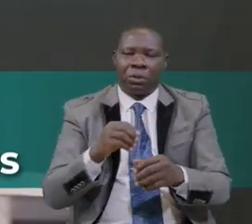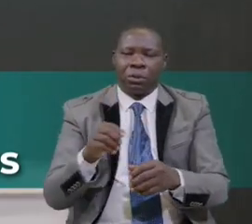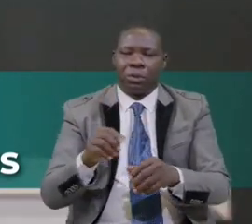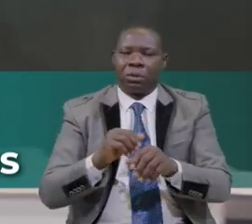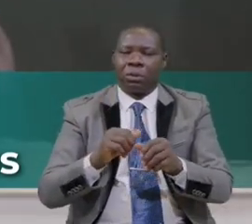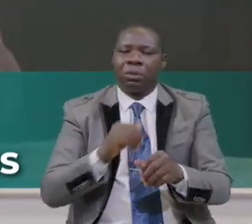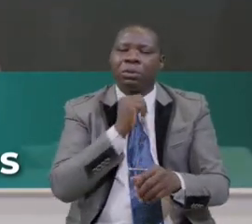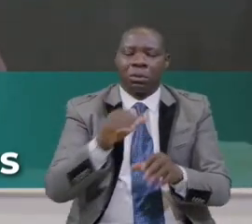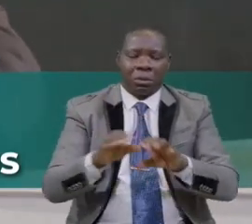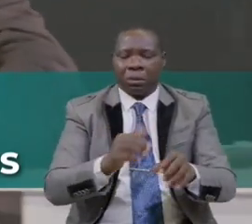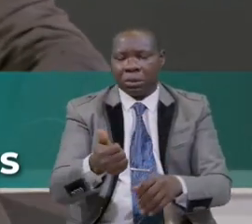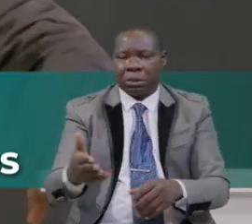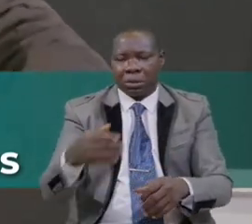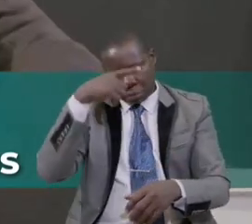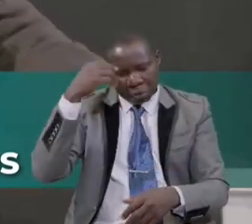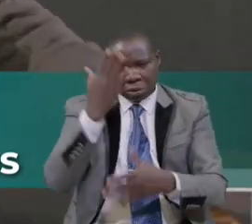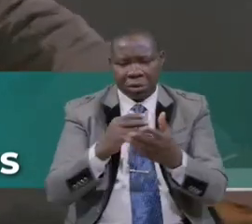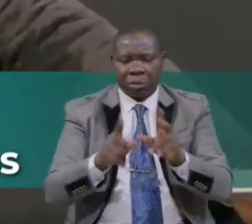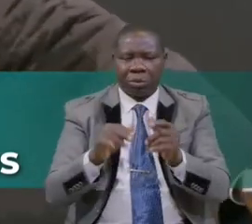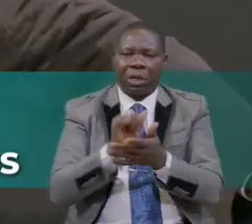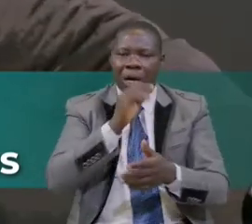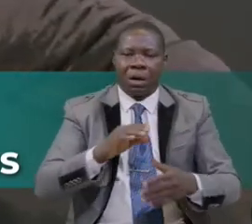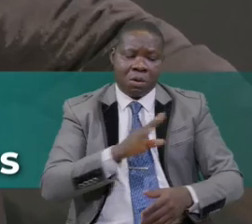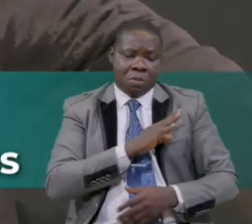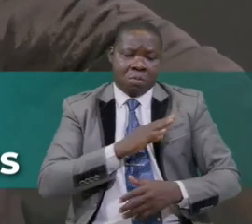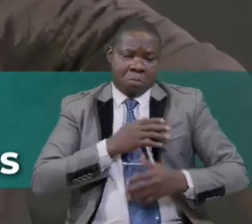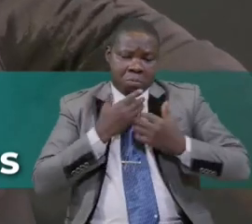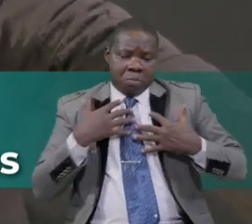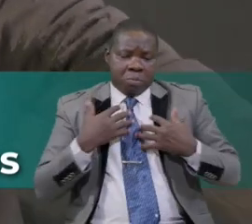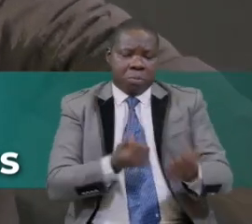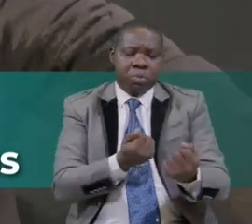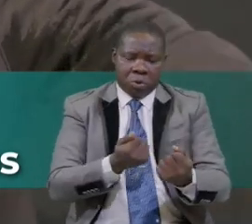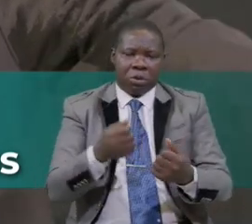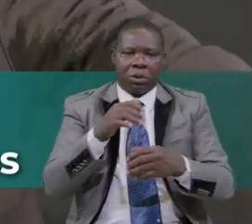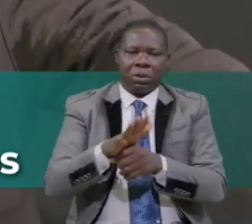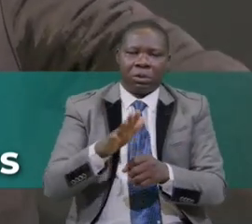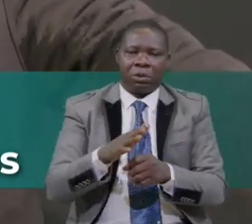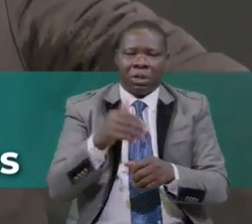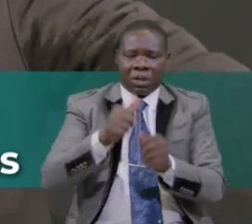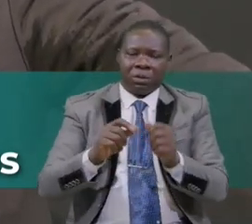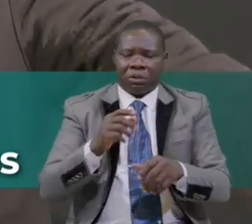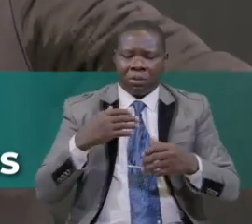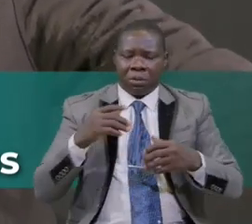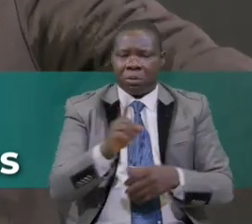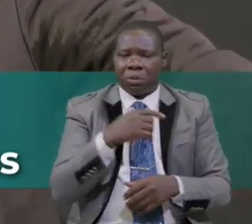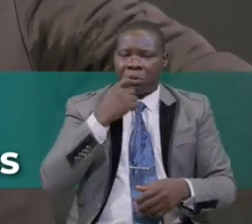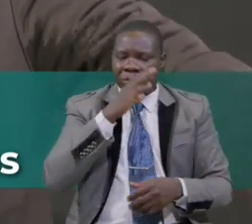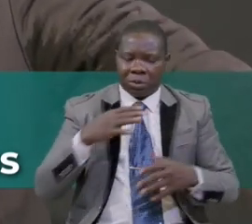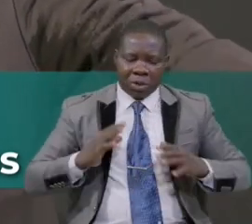Vous savez, ceux qui sont assez audacieux pour venir vers moi, tout le monde doit être audacieux pour interagir avec